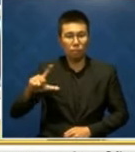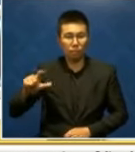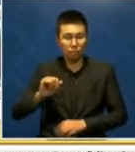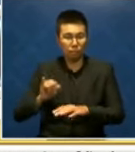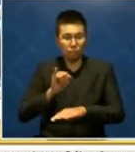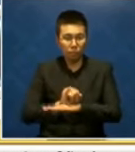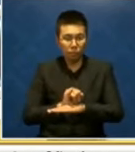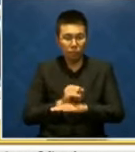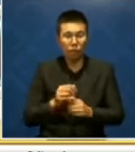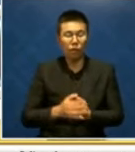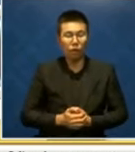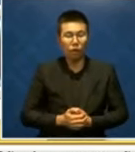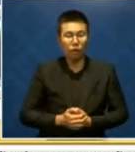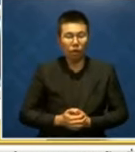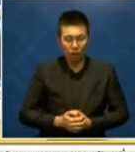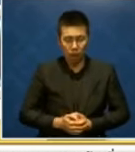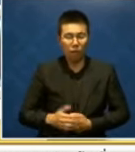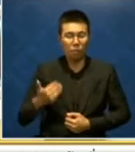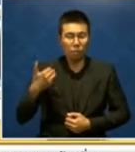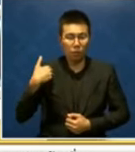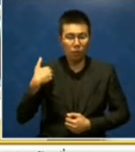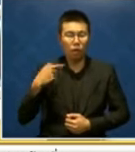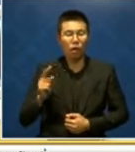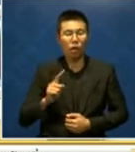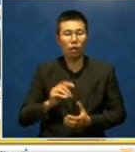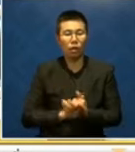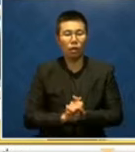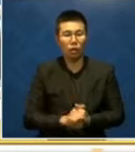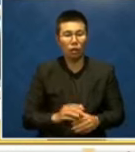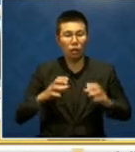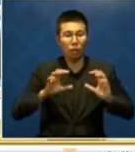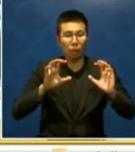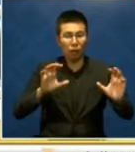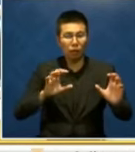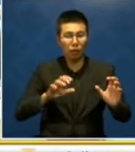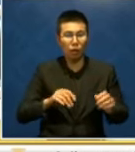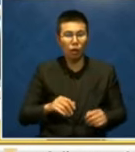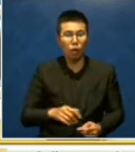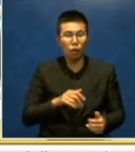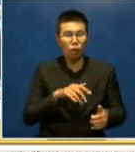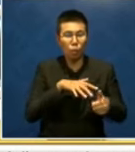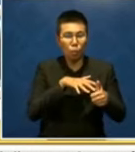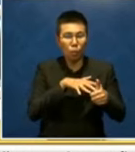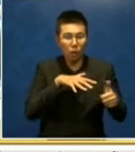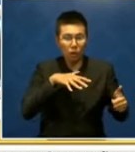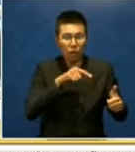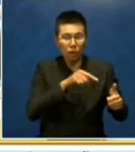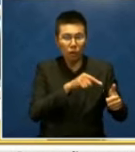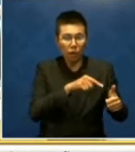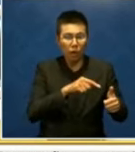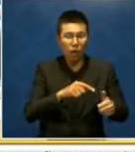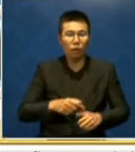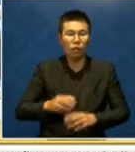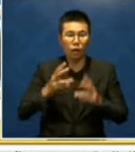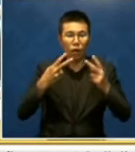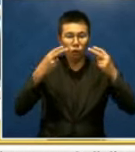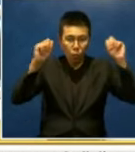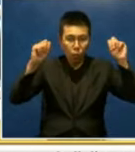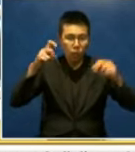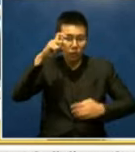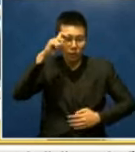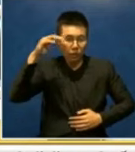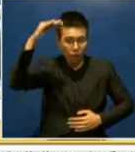แกนนำของท่านนายกเศรษฐาทวีศิลป์จะนำพาประเทศนี้และแก้ปัญหาที่ดินให้กับพี่น้องประชาชน